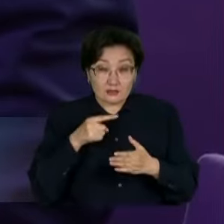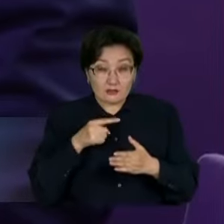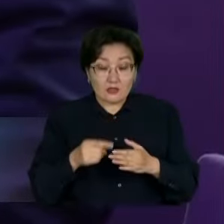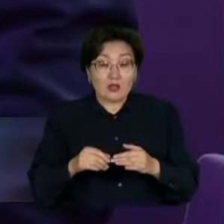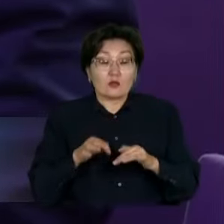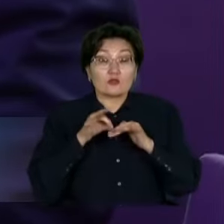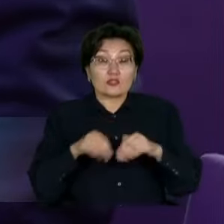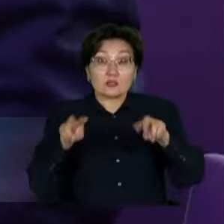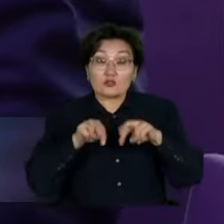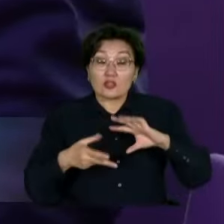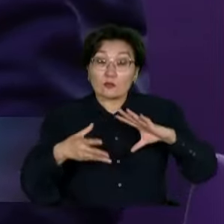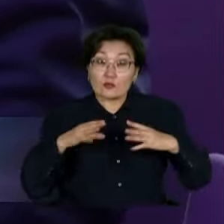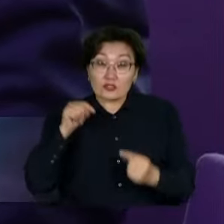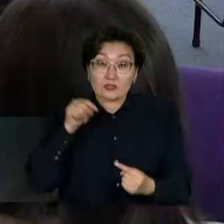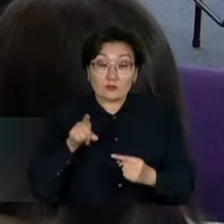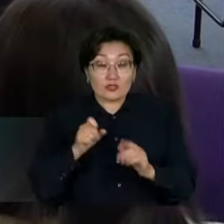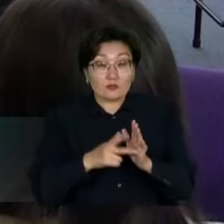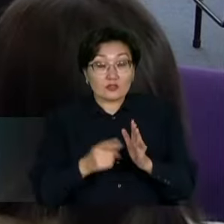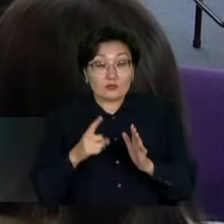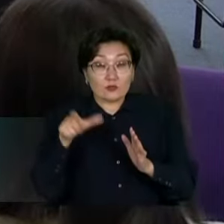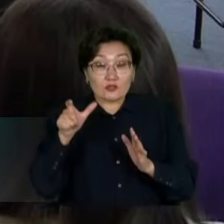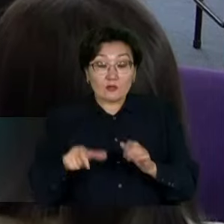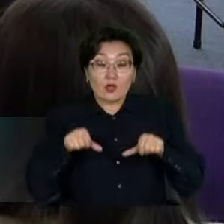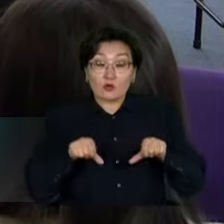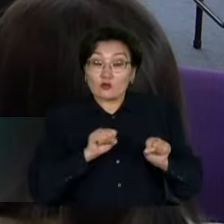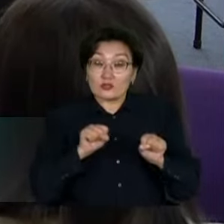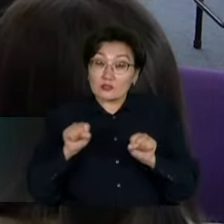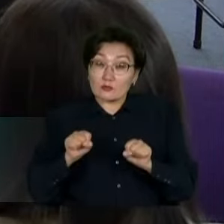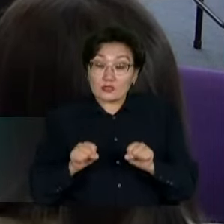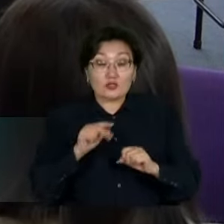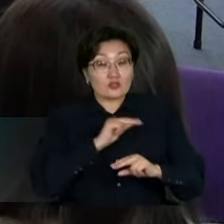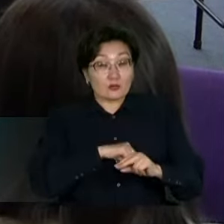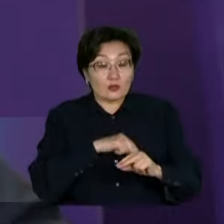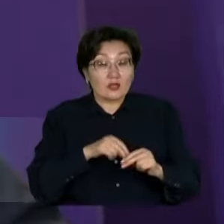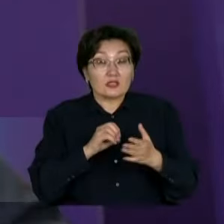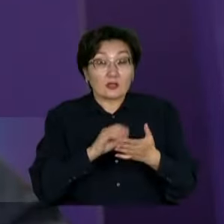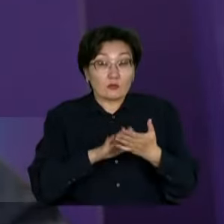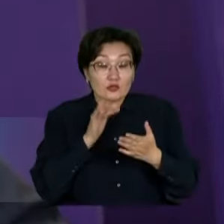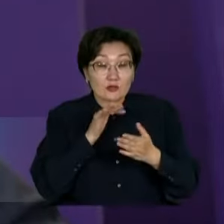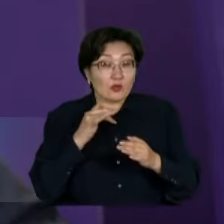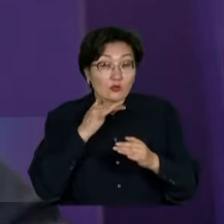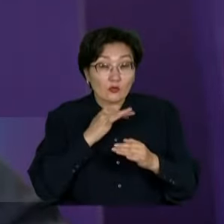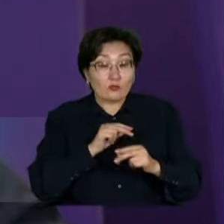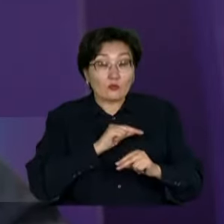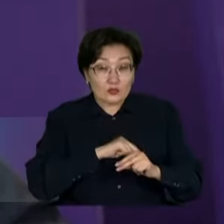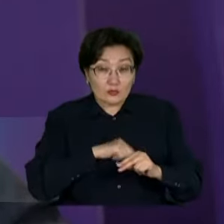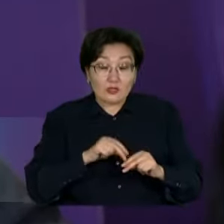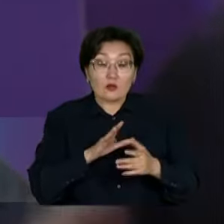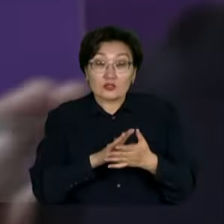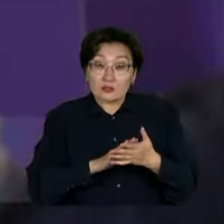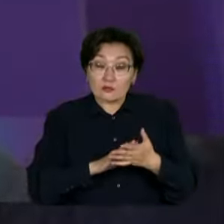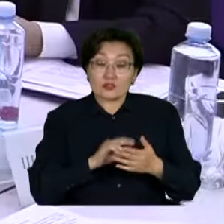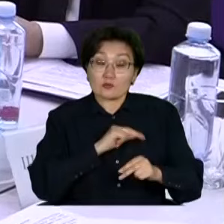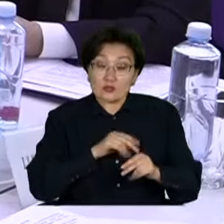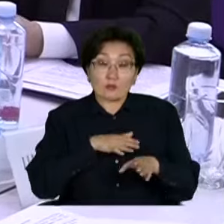өткен мониторинг қорытындысы бойынша 181 адамның құқығы қорғалыпты. Олар жұмыста белгіленген уақыттан көп болған. Сол себепті